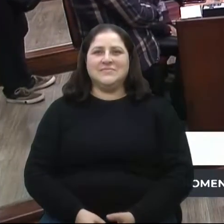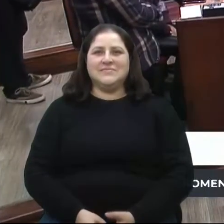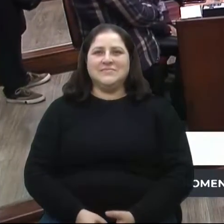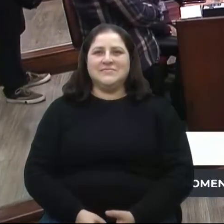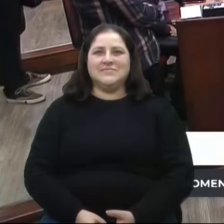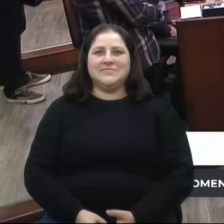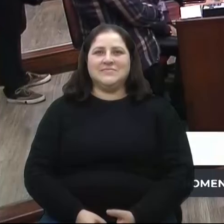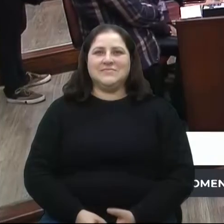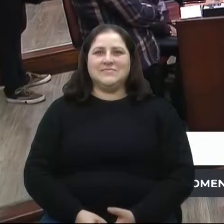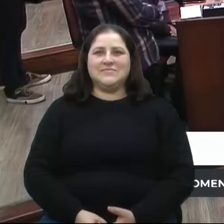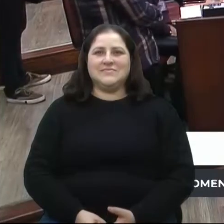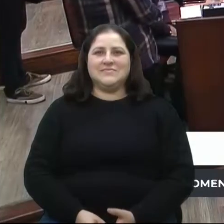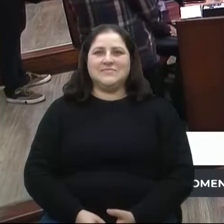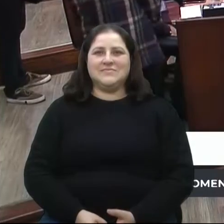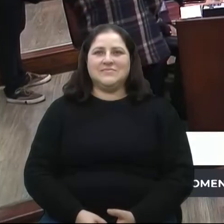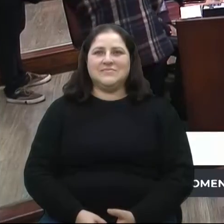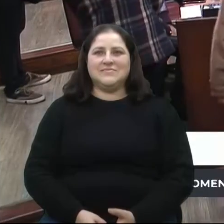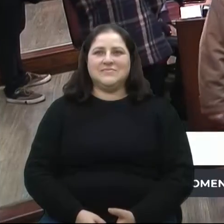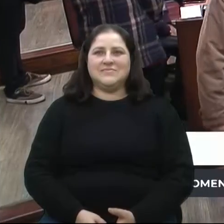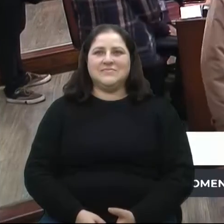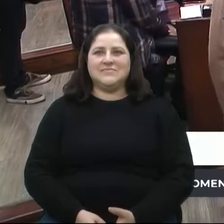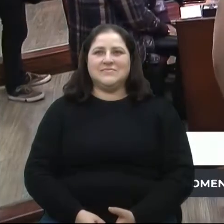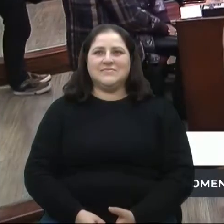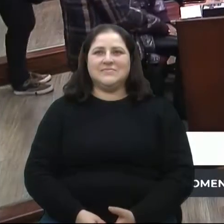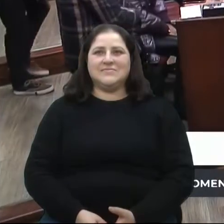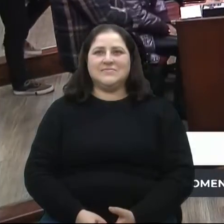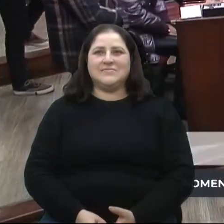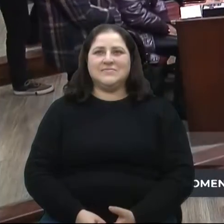regalare, perché lei è un bel